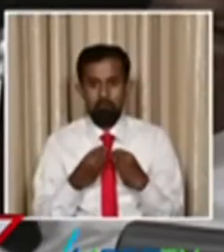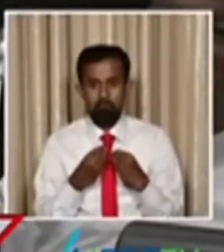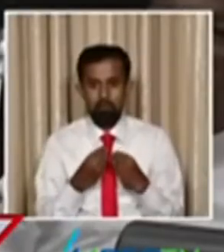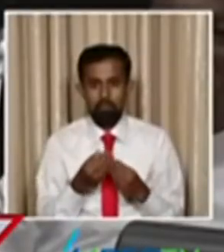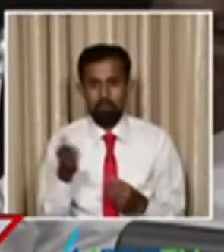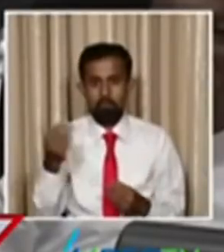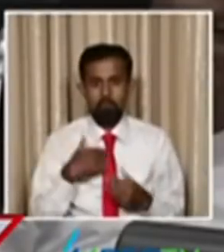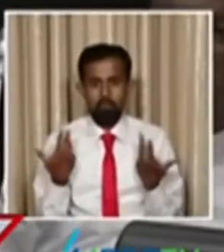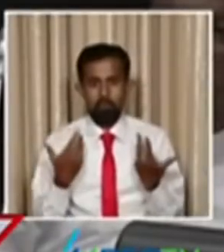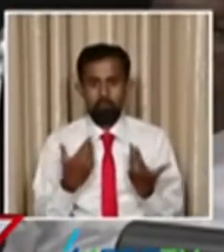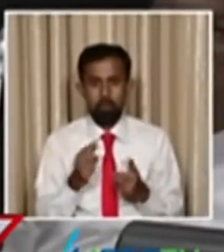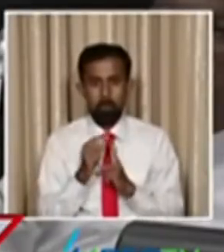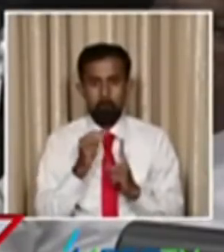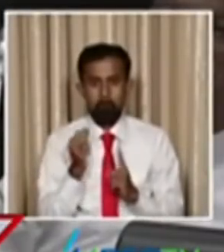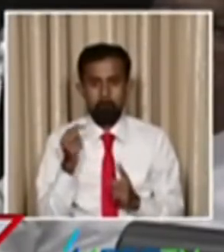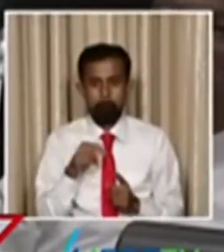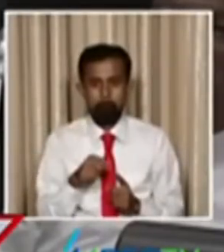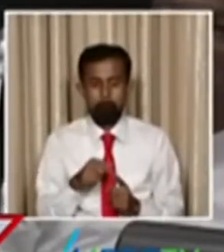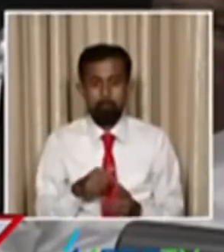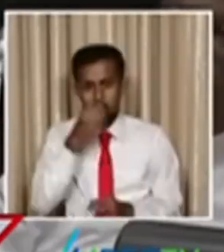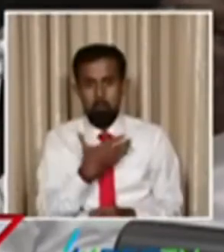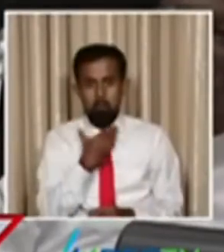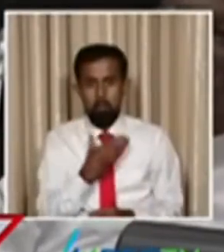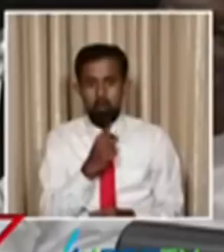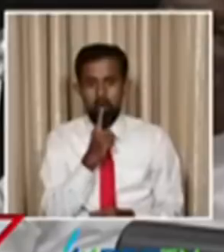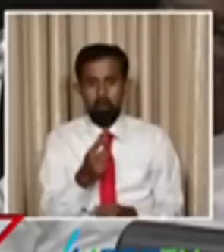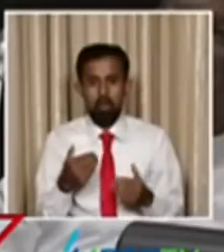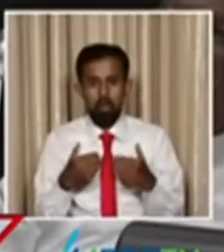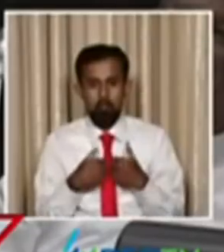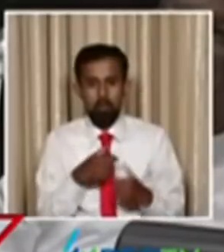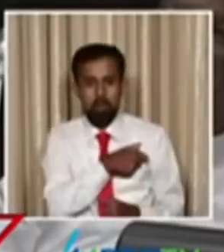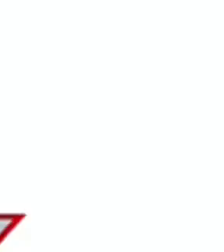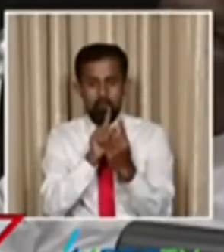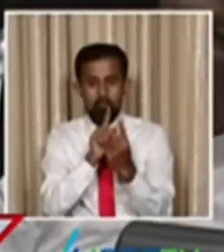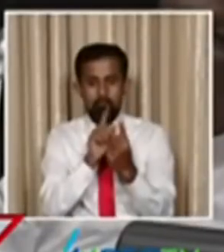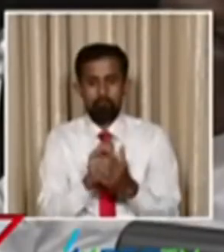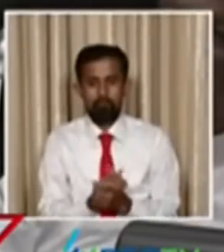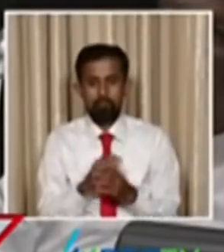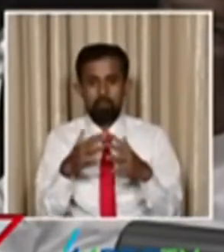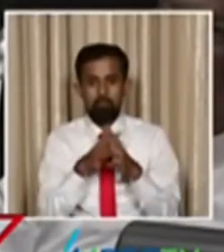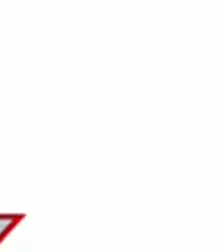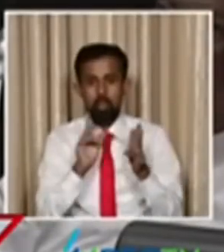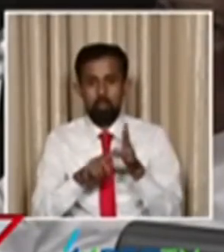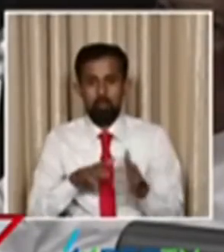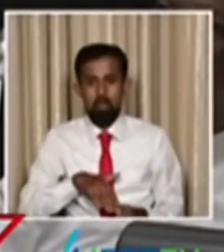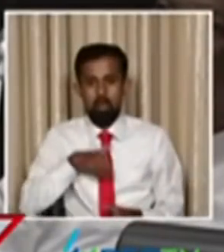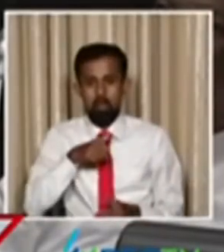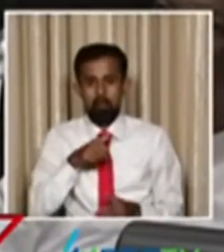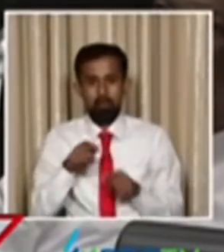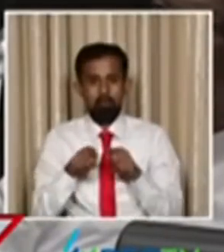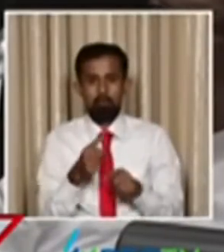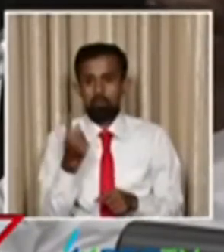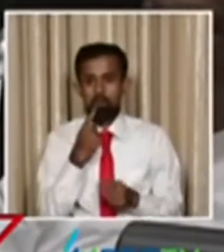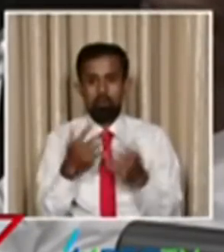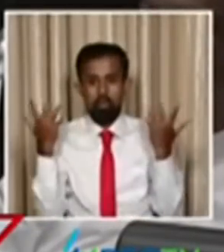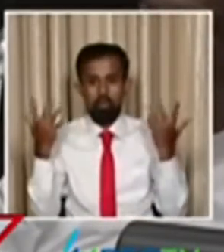මම නැති වෙලා බල්ල පාර්ලිමේන්තුවේ පොළොව පය ගහලා කියනවා අපේ නායකතුමා හම්බුණා WHO එකේ ප්‍රධානියා එහෙම දෙයක් නැහැයි කිව්වයි